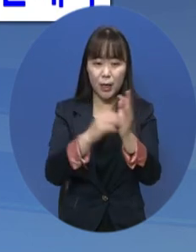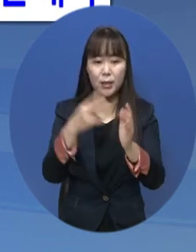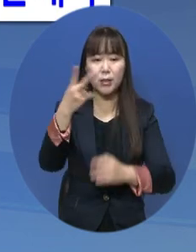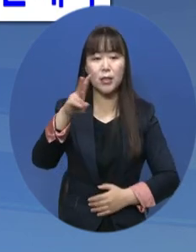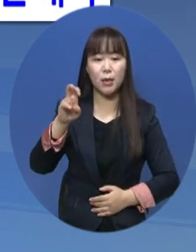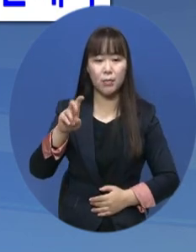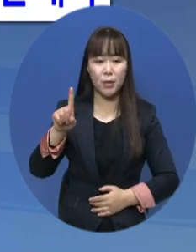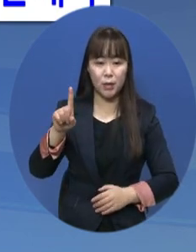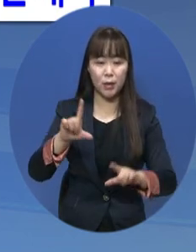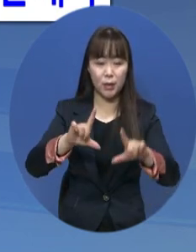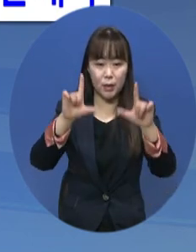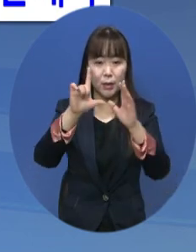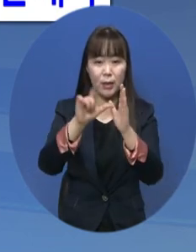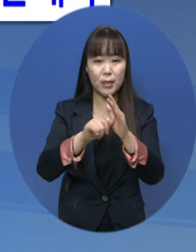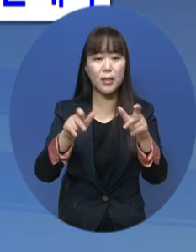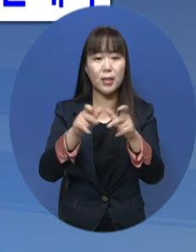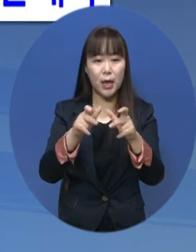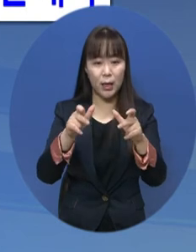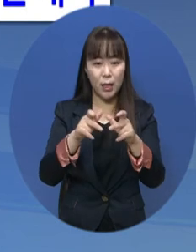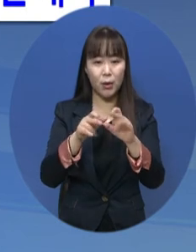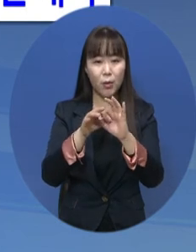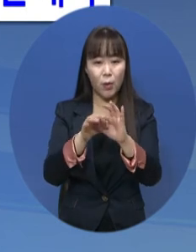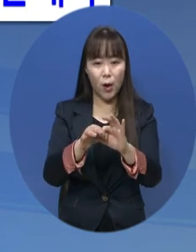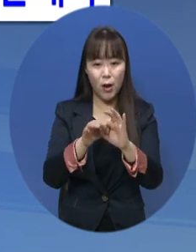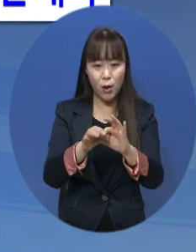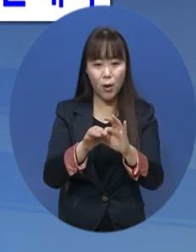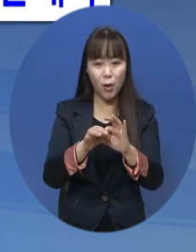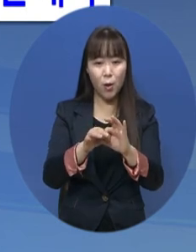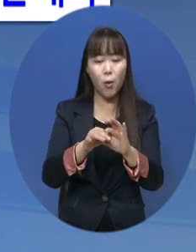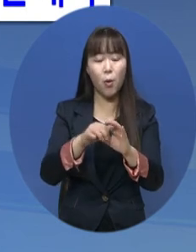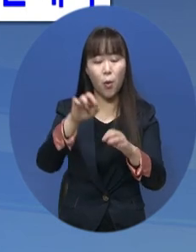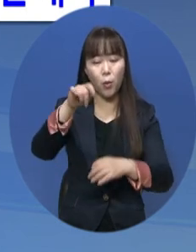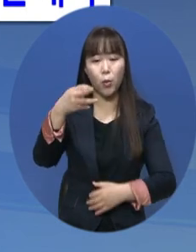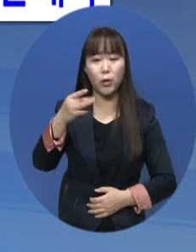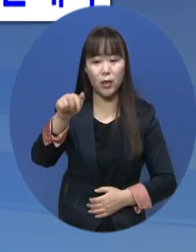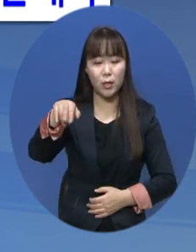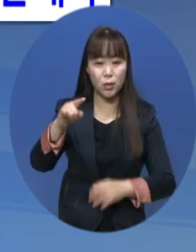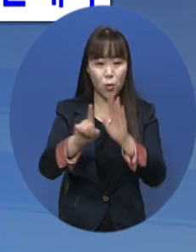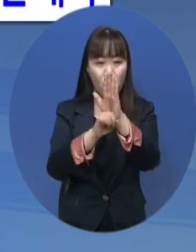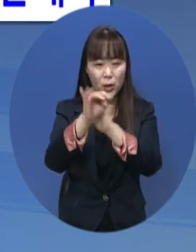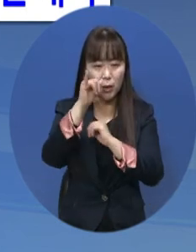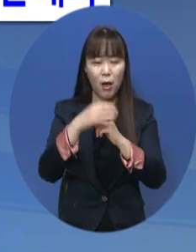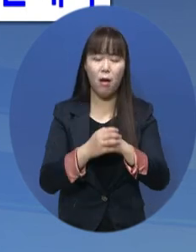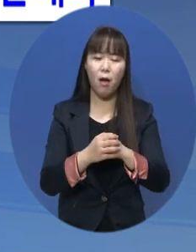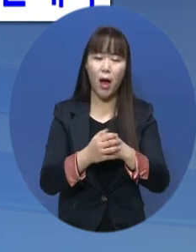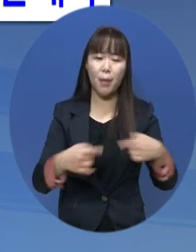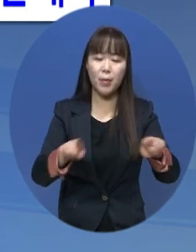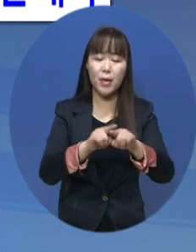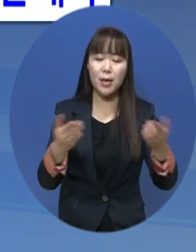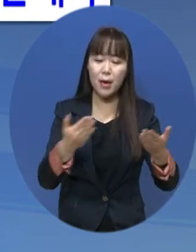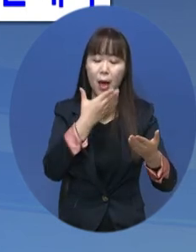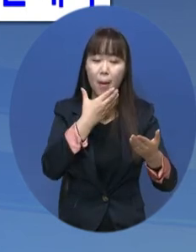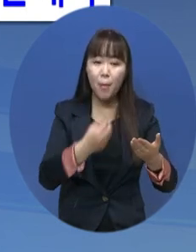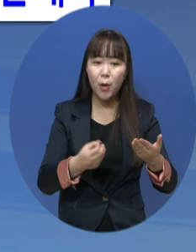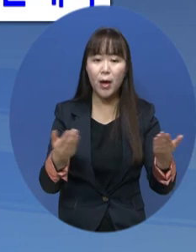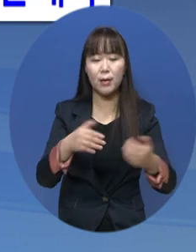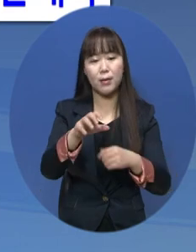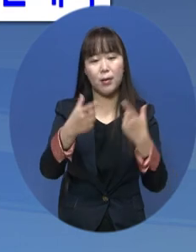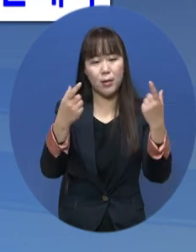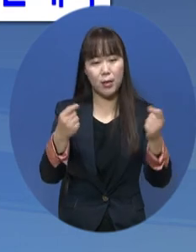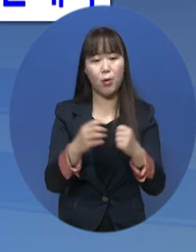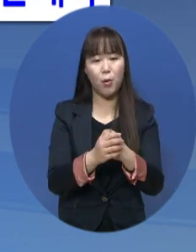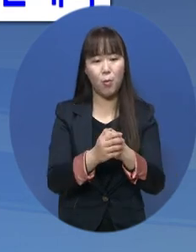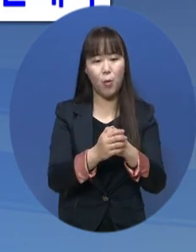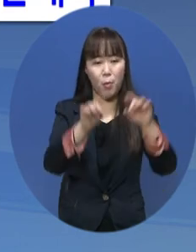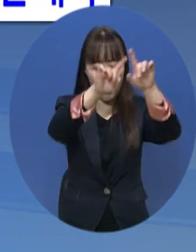콘텐츠 공모전을 개최합니다. 이번 공모전은 함께 일하는 행복한 일터를 주제로 포스터 디자인과